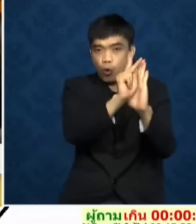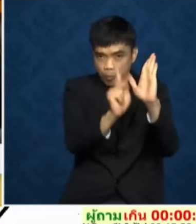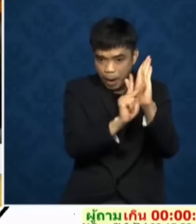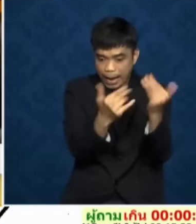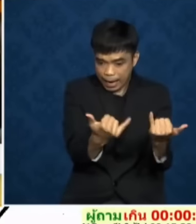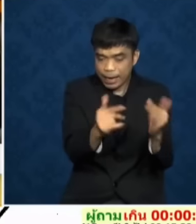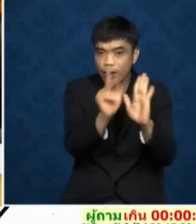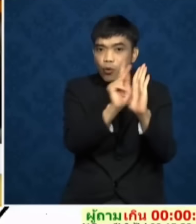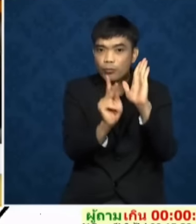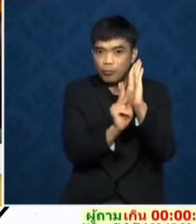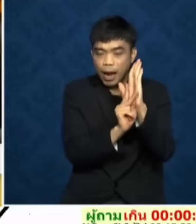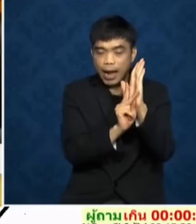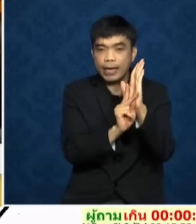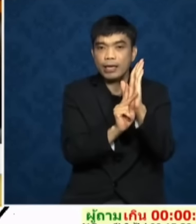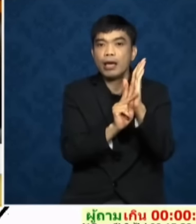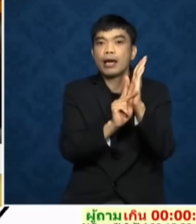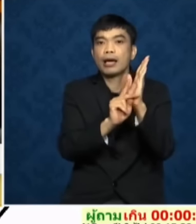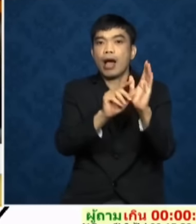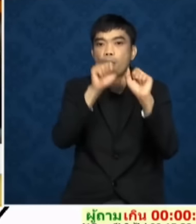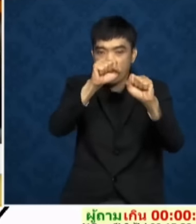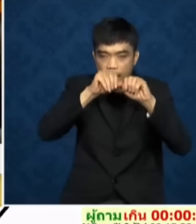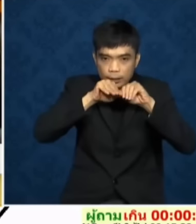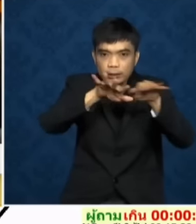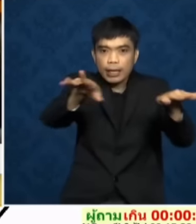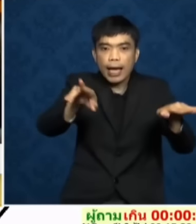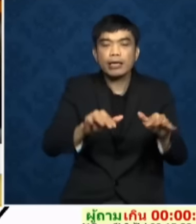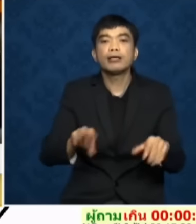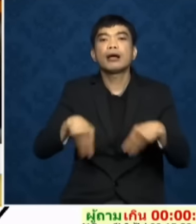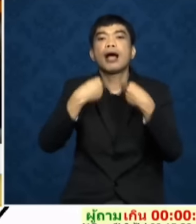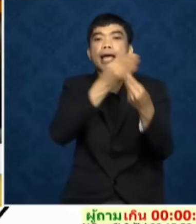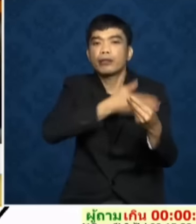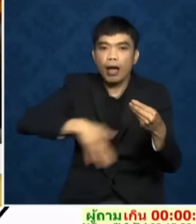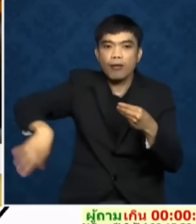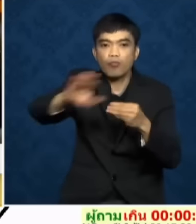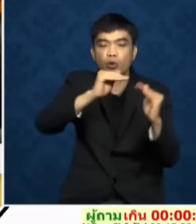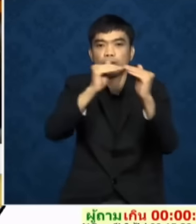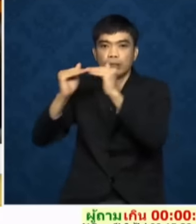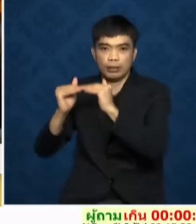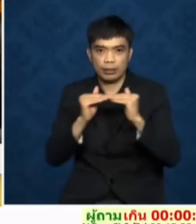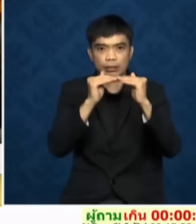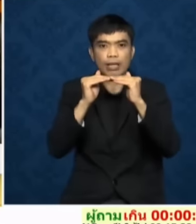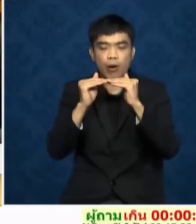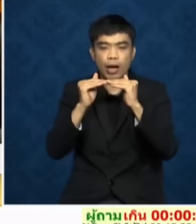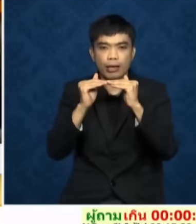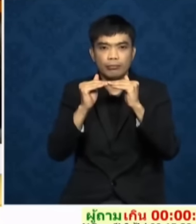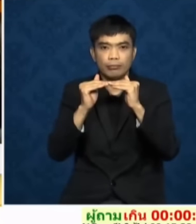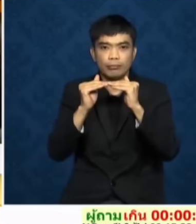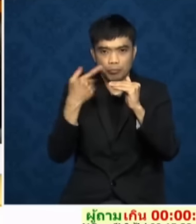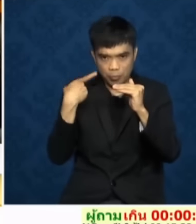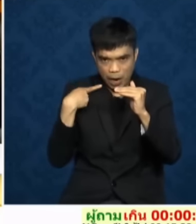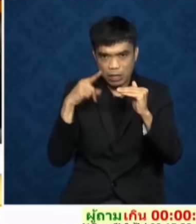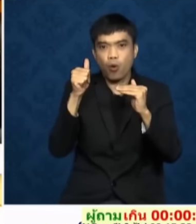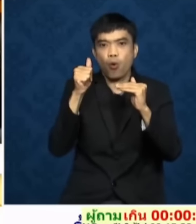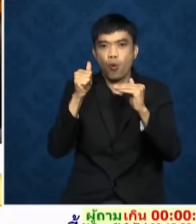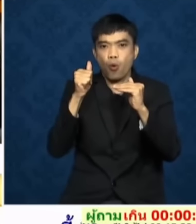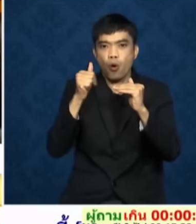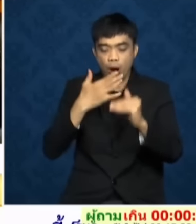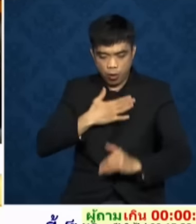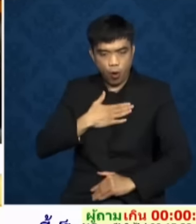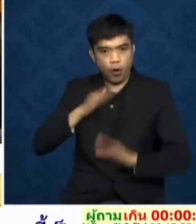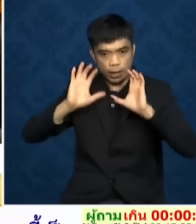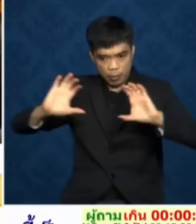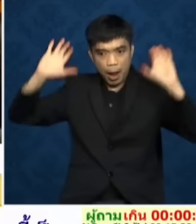เพื่อไทยนะครับไม่ได้เกิดในสมัยรัฐบาลนี้เกิดมาก่อนเกิดมาตั้งแต่สมัยรัฐบาลที่แล้วด้วยซ้ำ